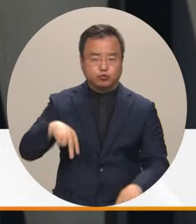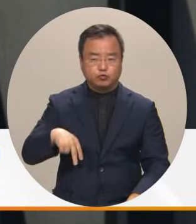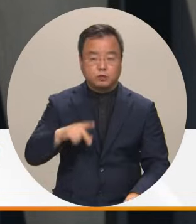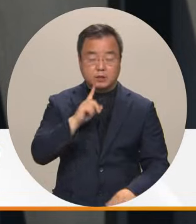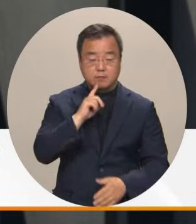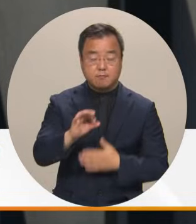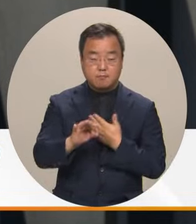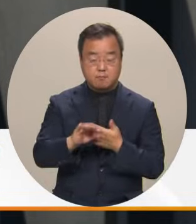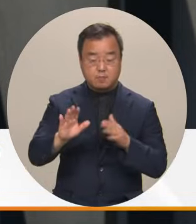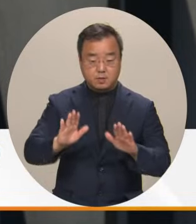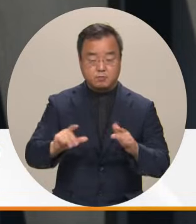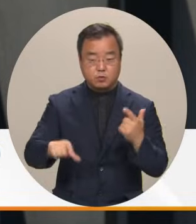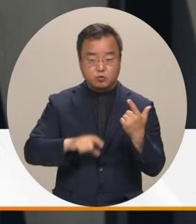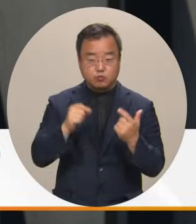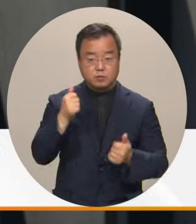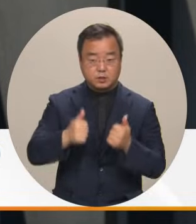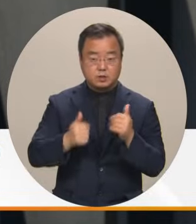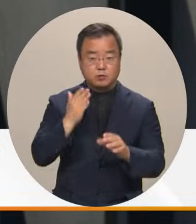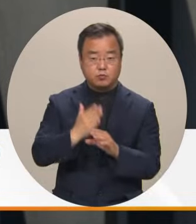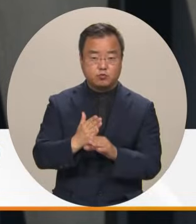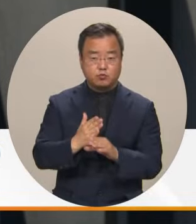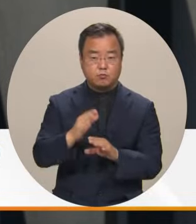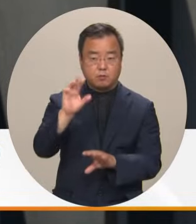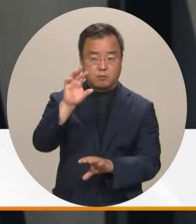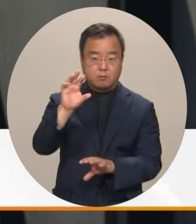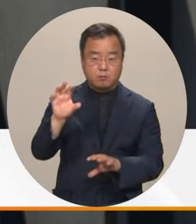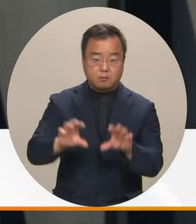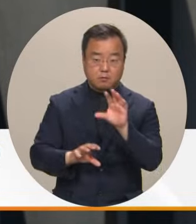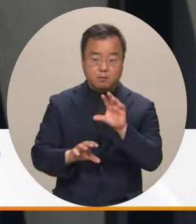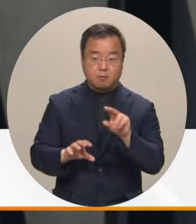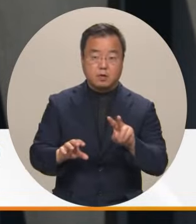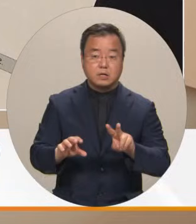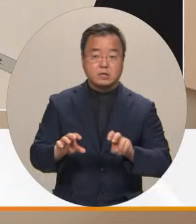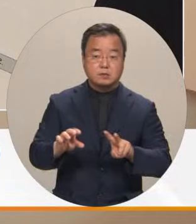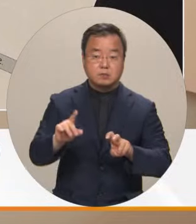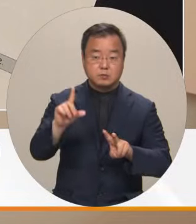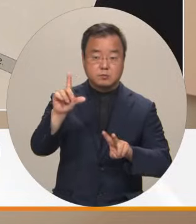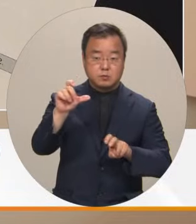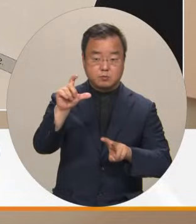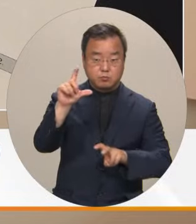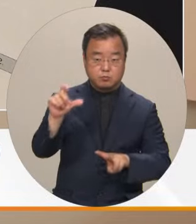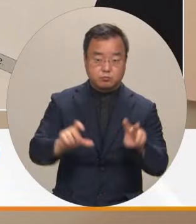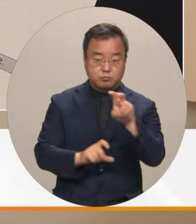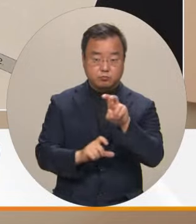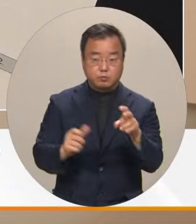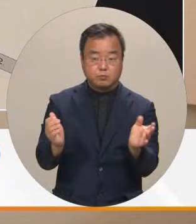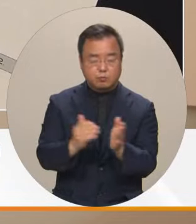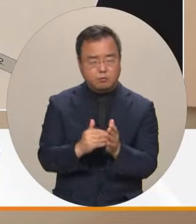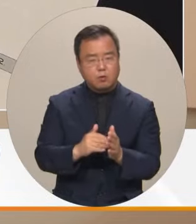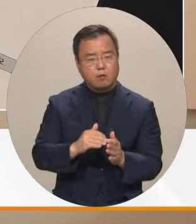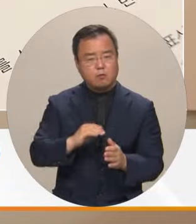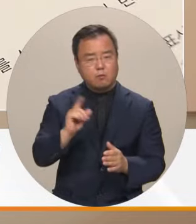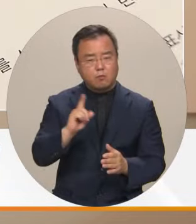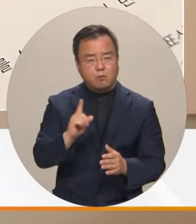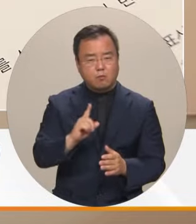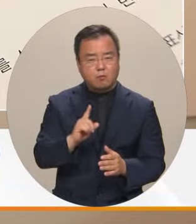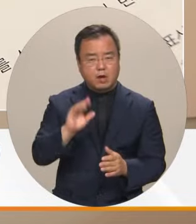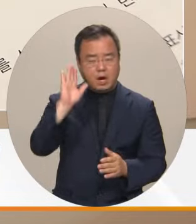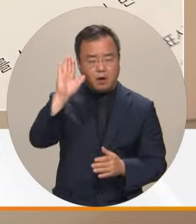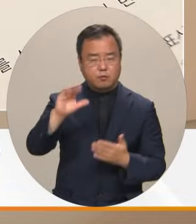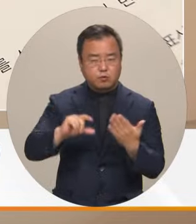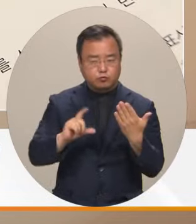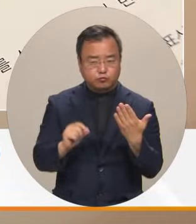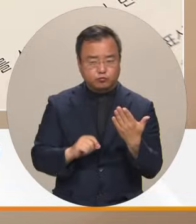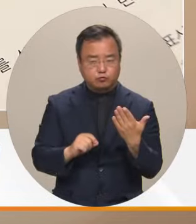모의 평가 같은 경우에는 요게 바뀌었습니다 어 근데 이게 사실 어떤 뭐 앞으로 그러면 9월과